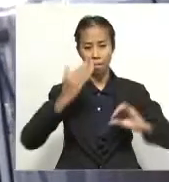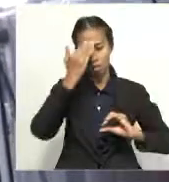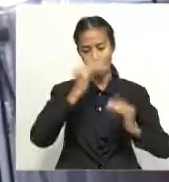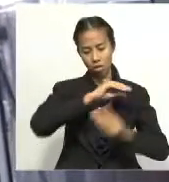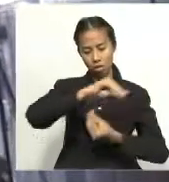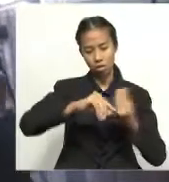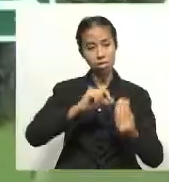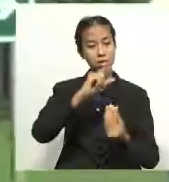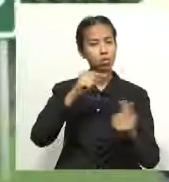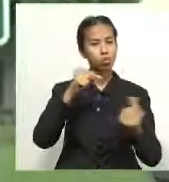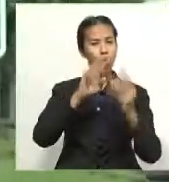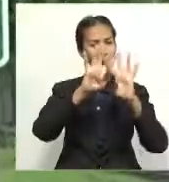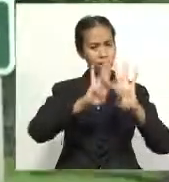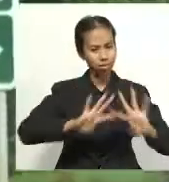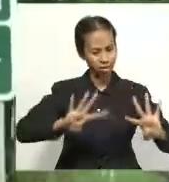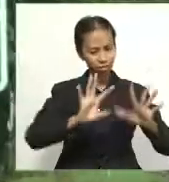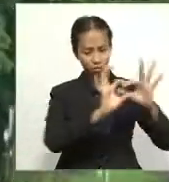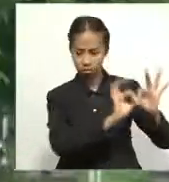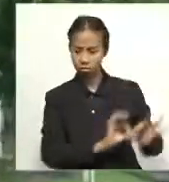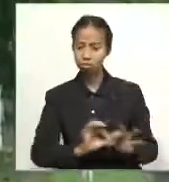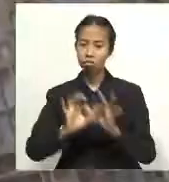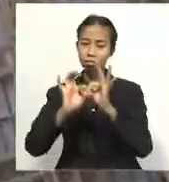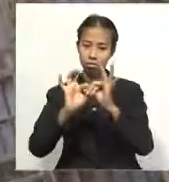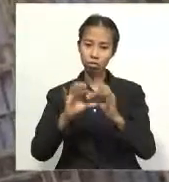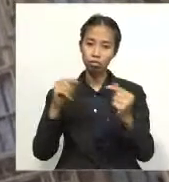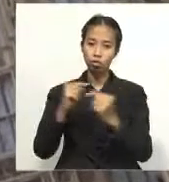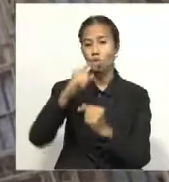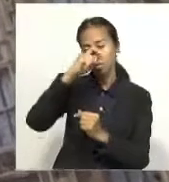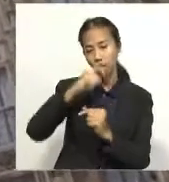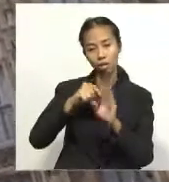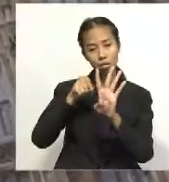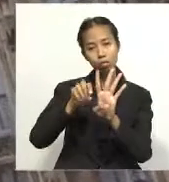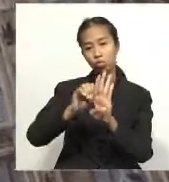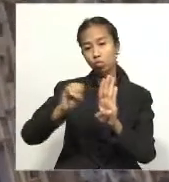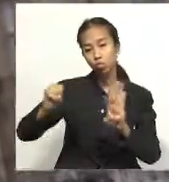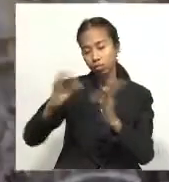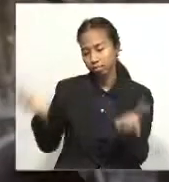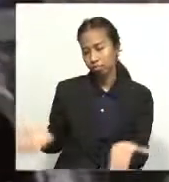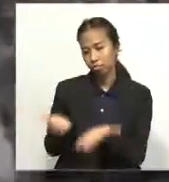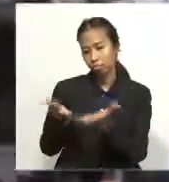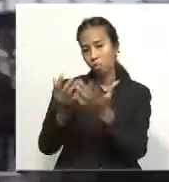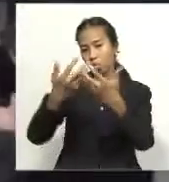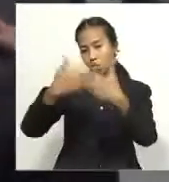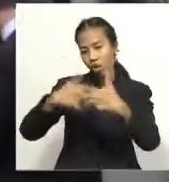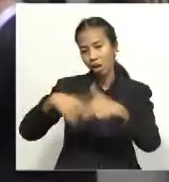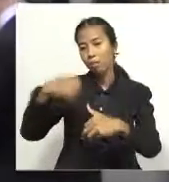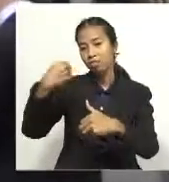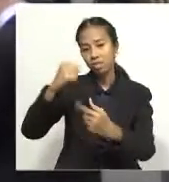เศรษฐกิจในภูมิภาคอาเซียนสอดคล้องไปกับการขับเคลื่อน Thailand 4.0 ที่ส่งเสริม10อุตสาหกร